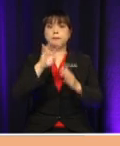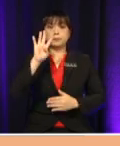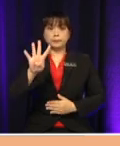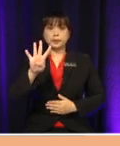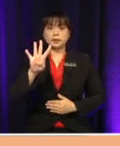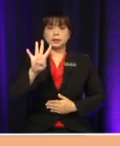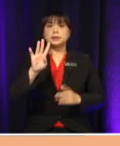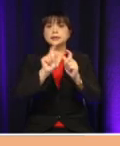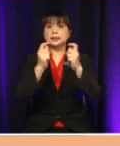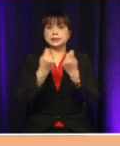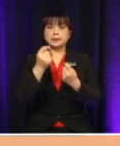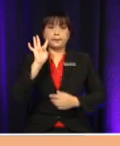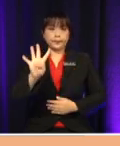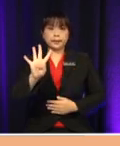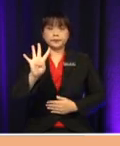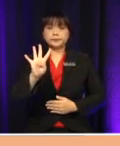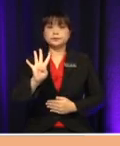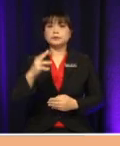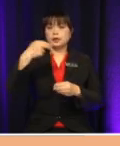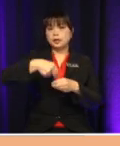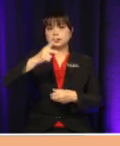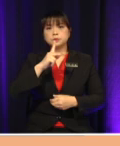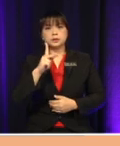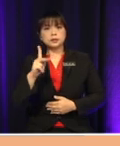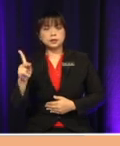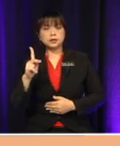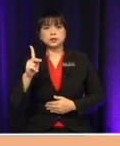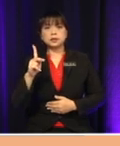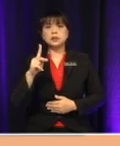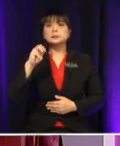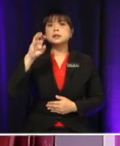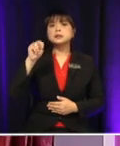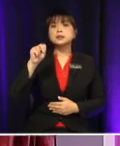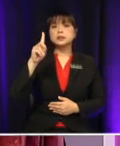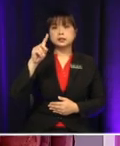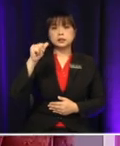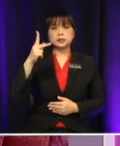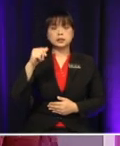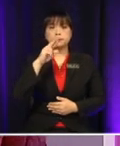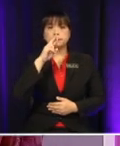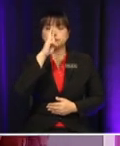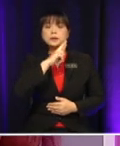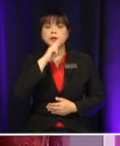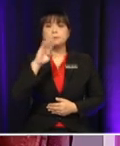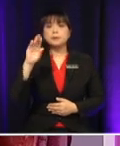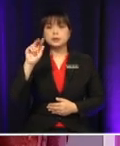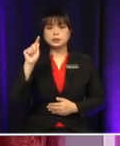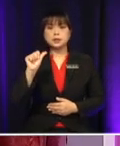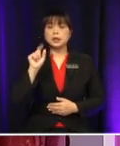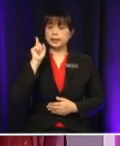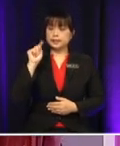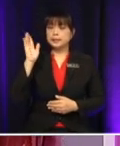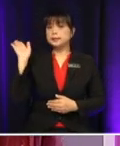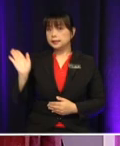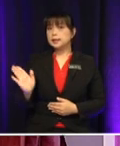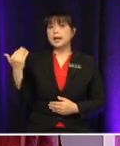eh tingkatan 4 ya soya menghasilkan mendakkan merah pada Apakah arso ini adalah satu contoh di mana soalan objektif